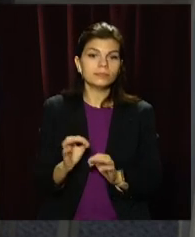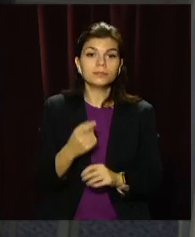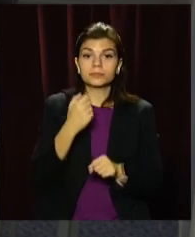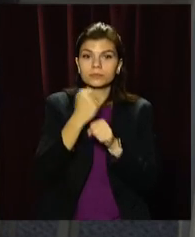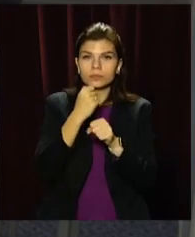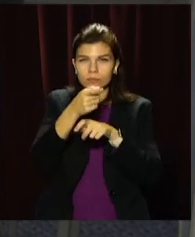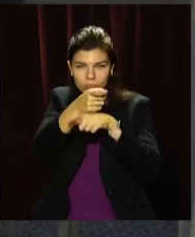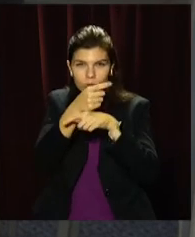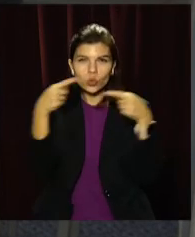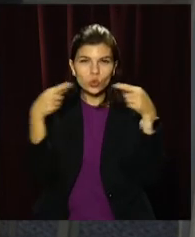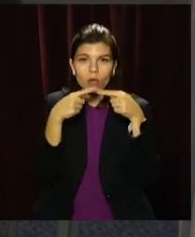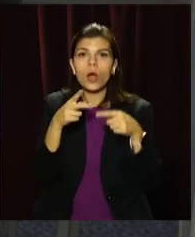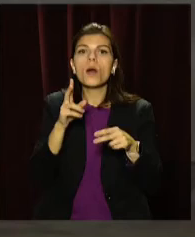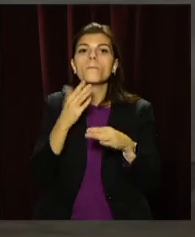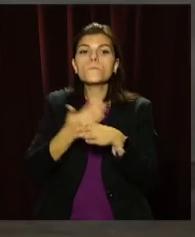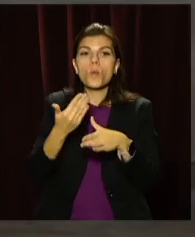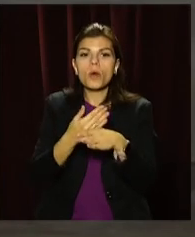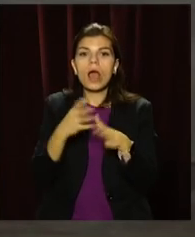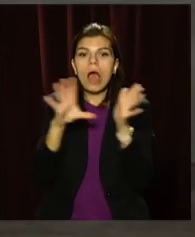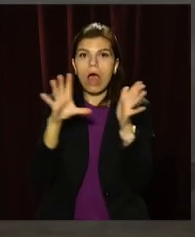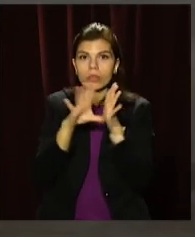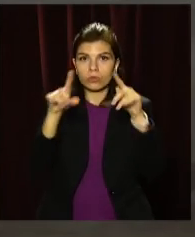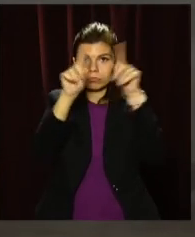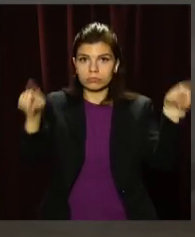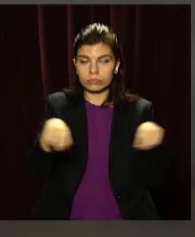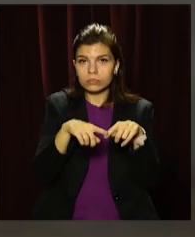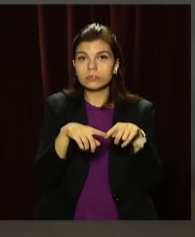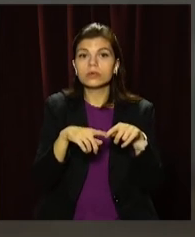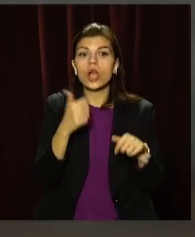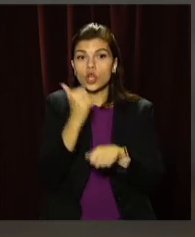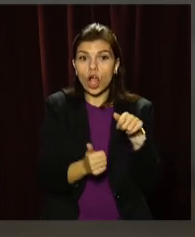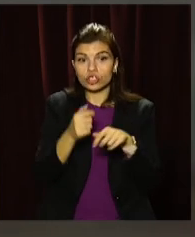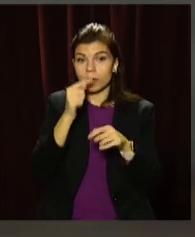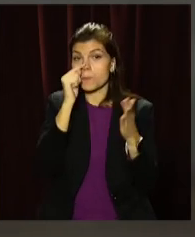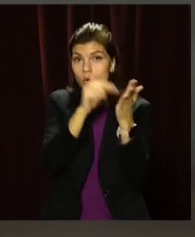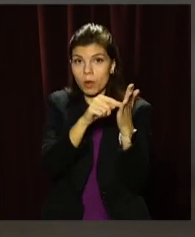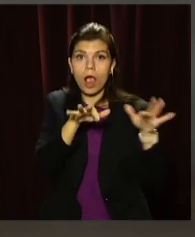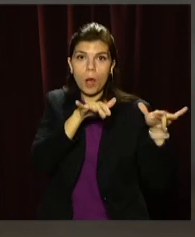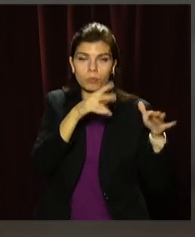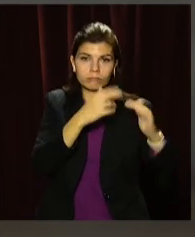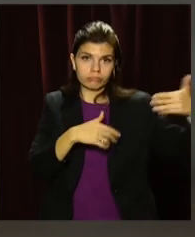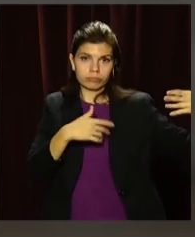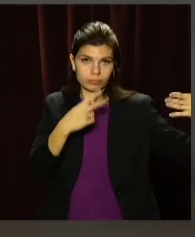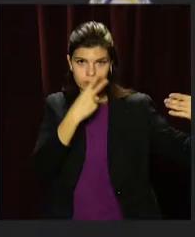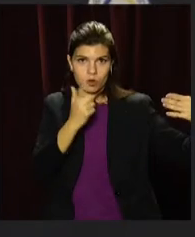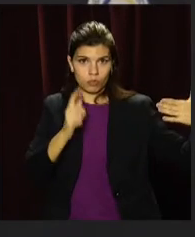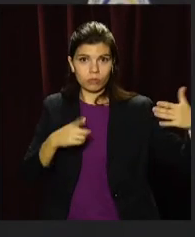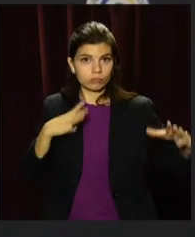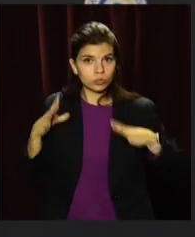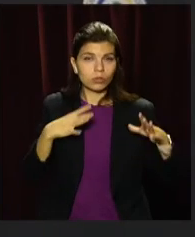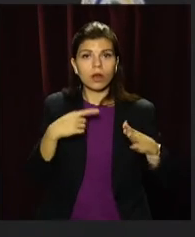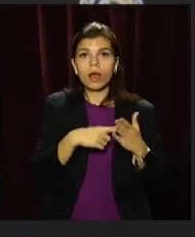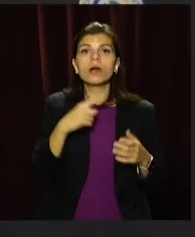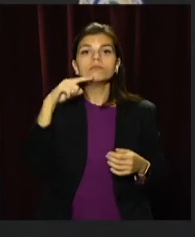Відпрацьовувати влучні стрільцям допомагає електронна мішень SCAD. Кожен постріл відображається на комп'ютері. Цей тренажер не лише